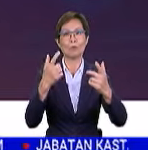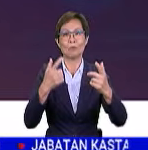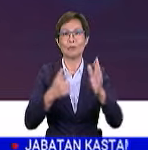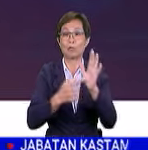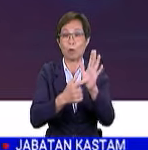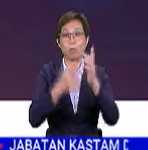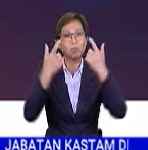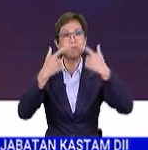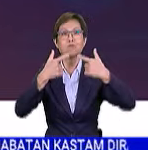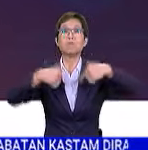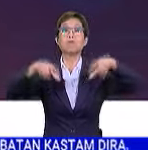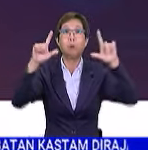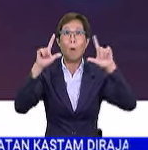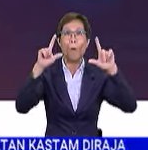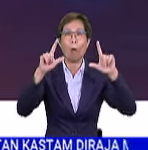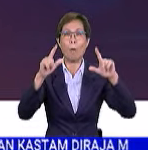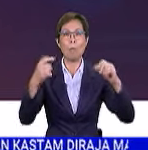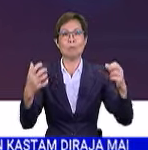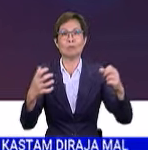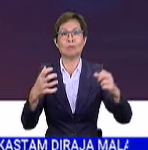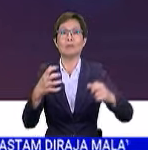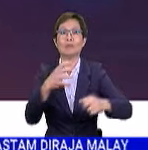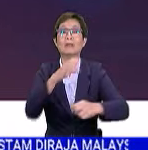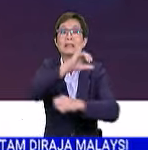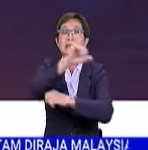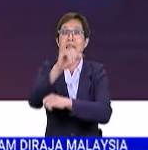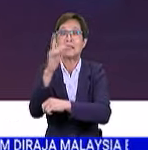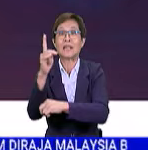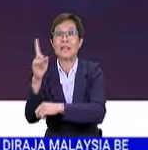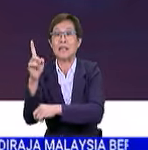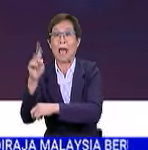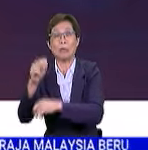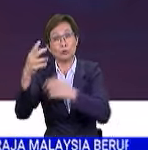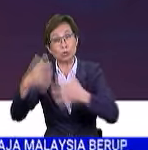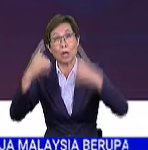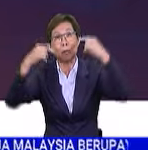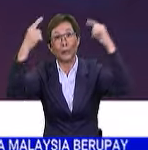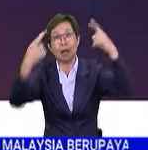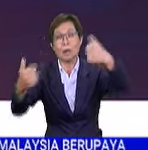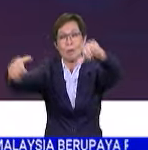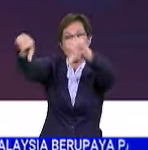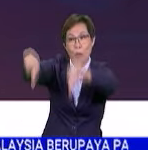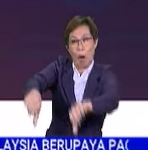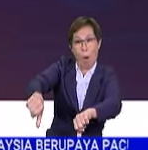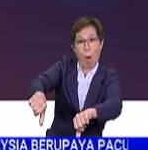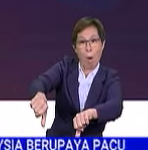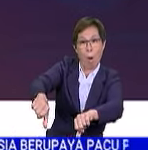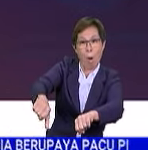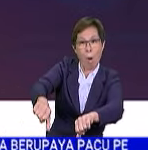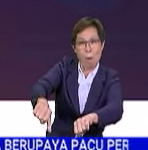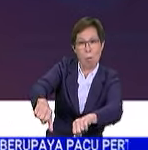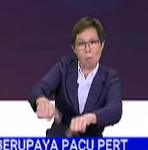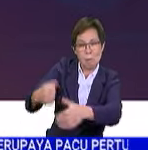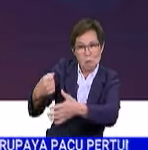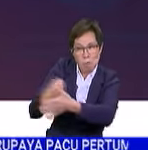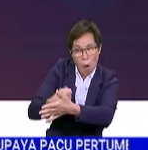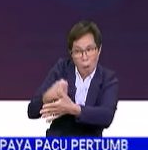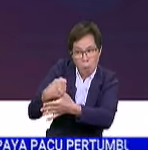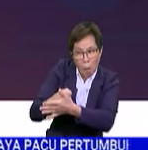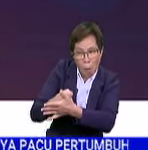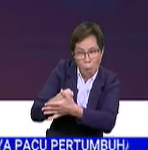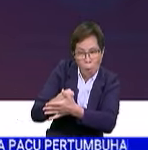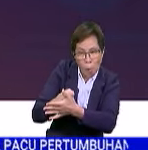sektor penguatkuasaan JKDM apabila berjaya menumpaskan kartel pengedaran